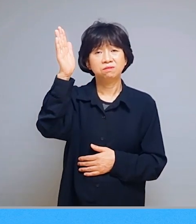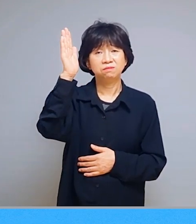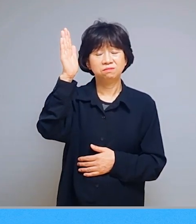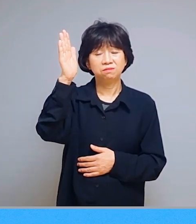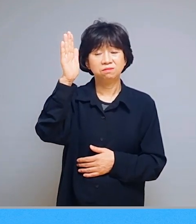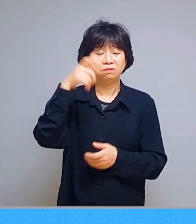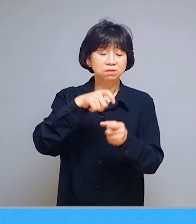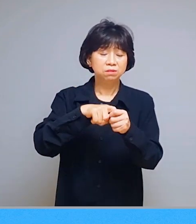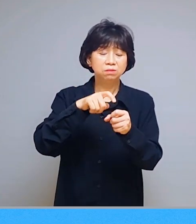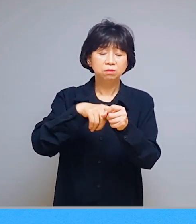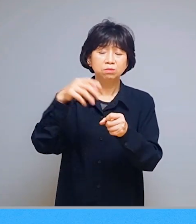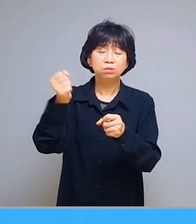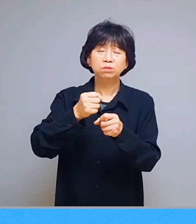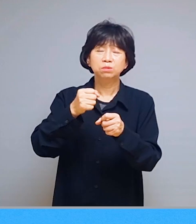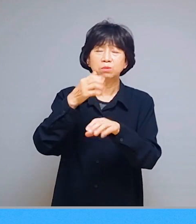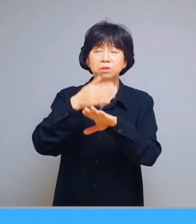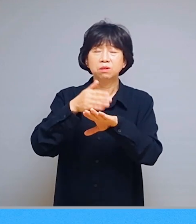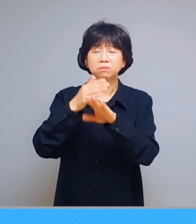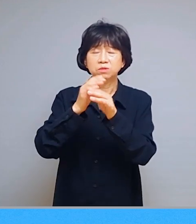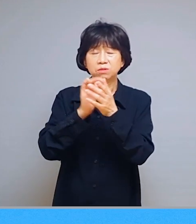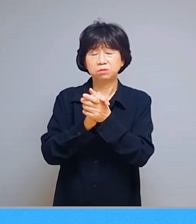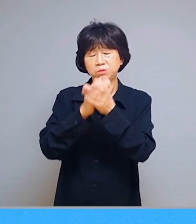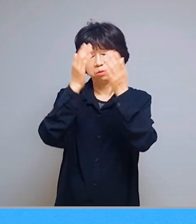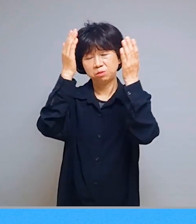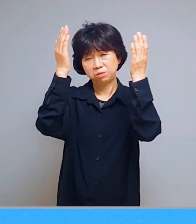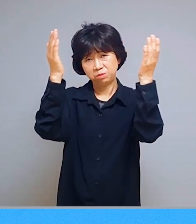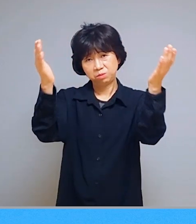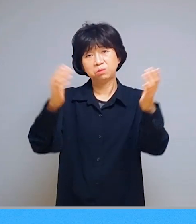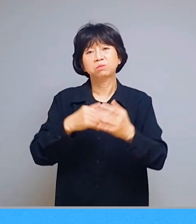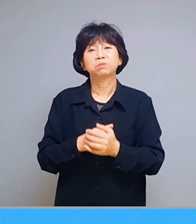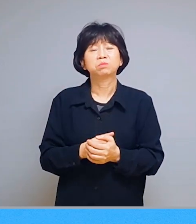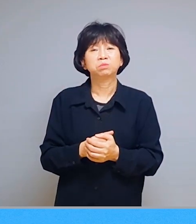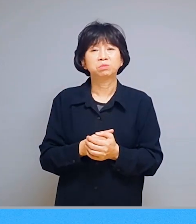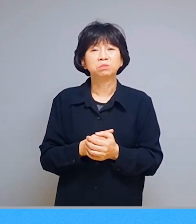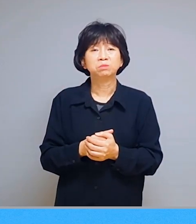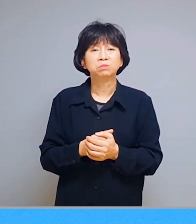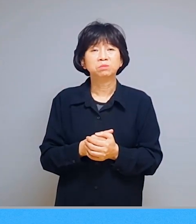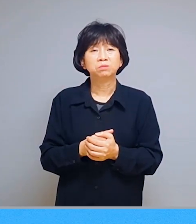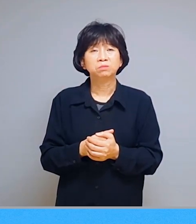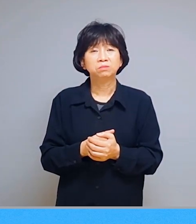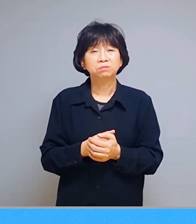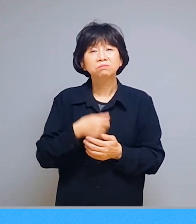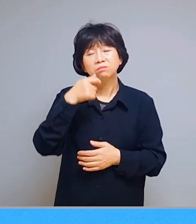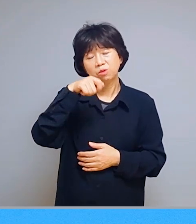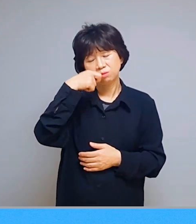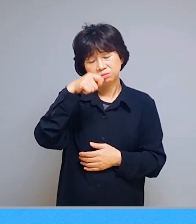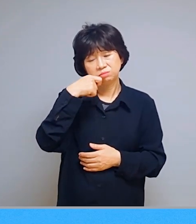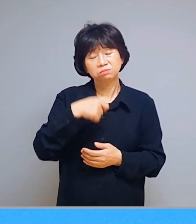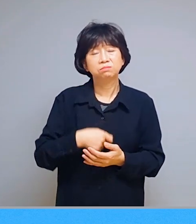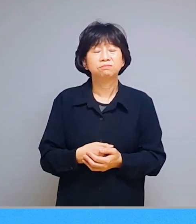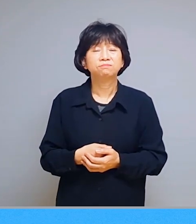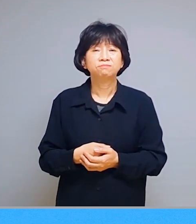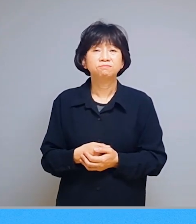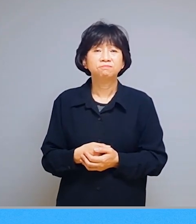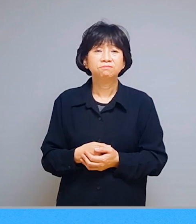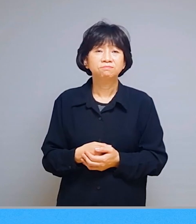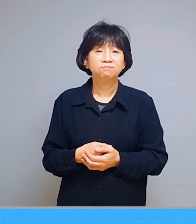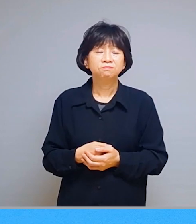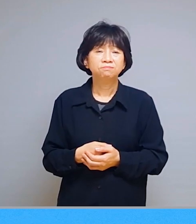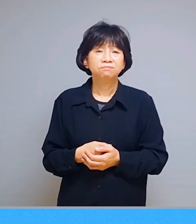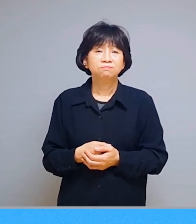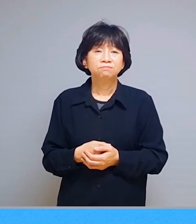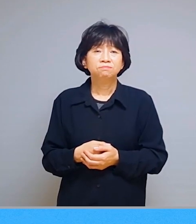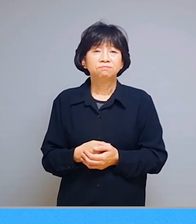떡을 들고 하나님께 감사하며 바울이 먹습니다. 데살로니가전서